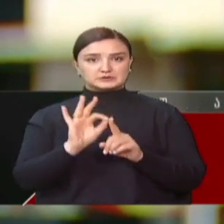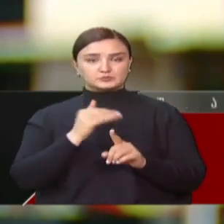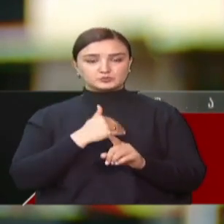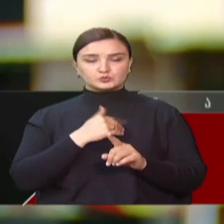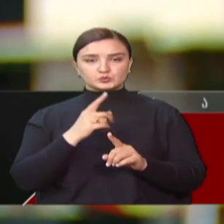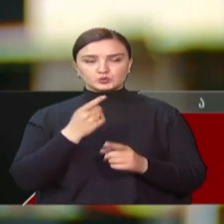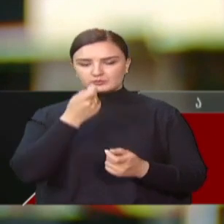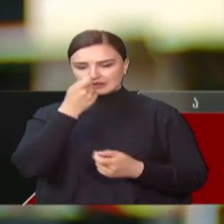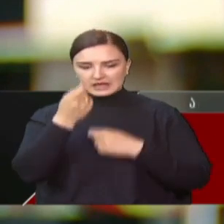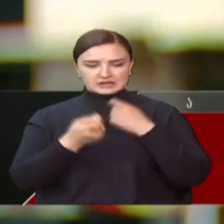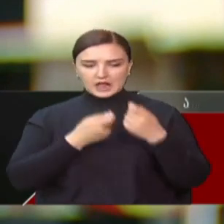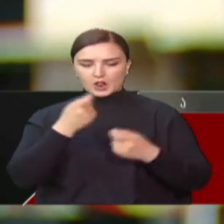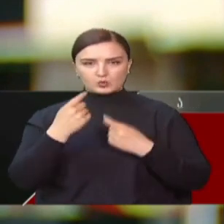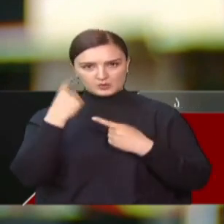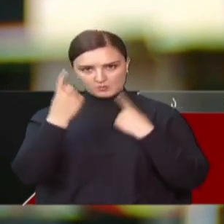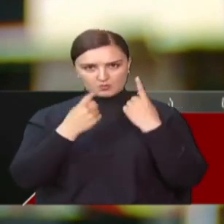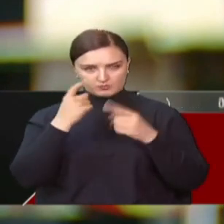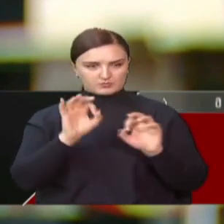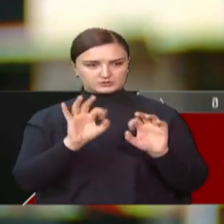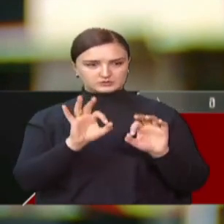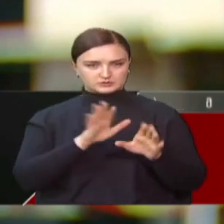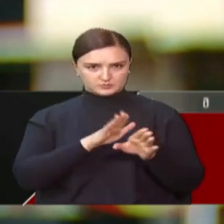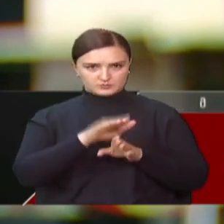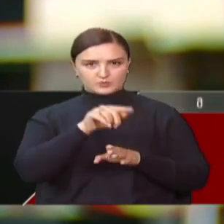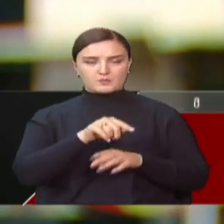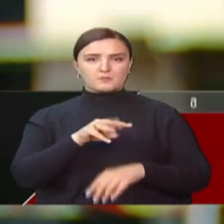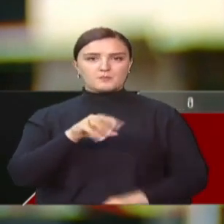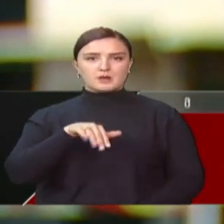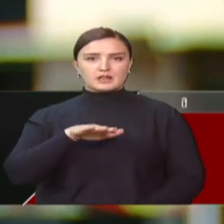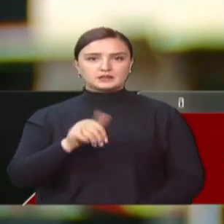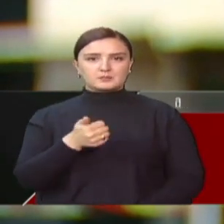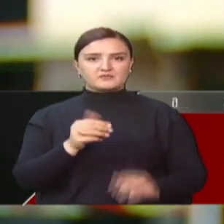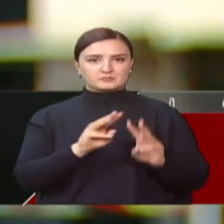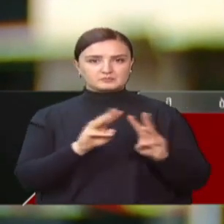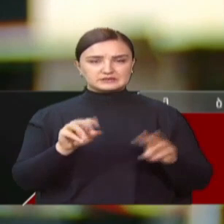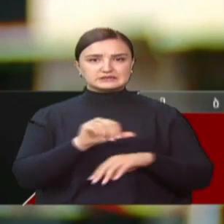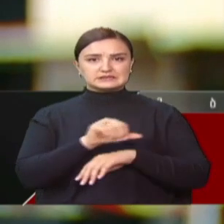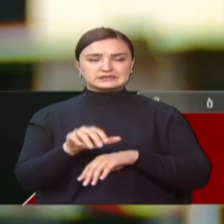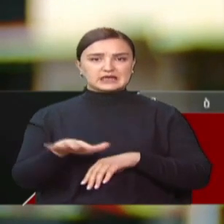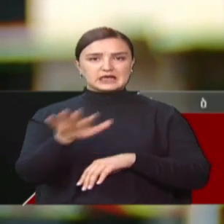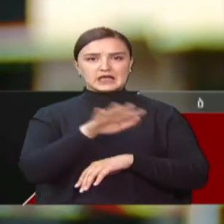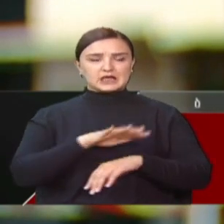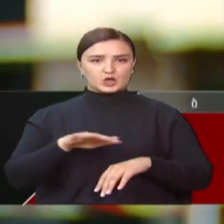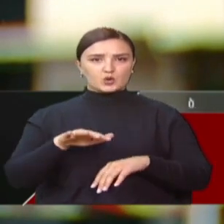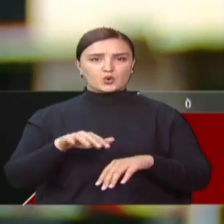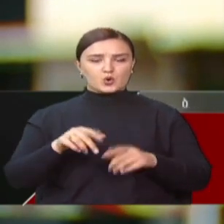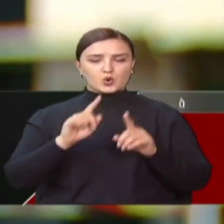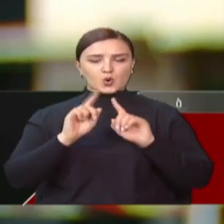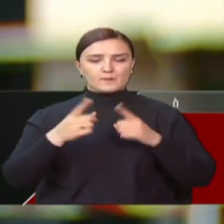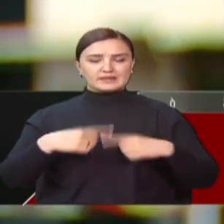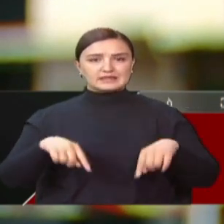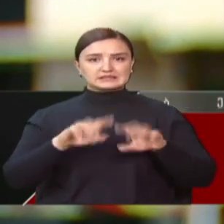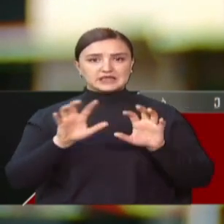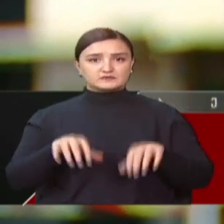ინფორმაცია მივაწოდოთ Maltis პრეზიდენტს, ასევე საგარეო ურთიერთობათა კომიტეტის თავმჯდომარესა და წევრებს, რომელთანაც დღეს შეხვედრა